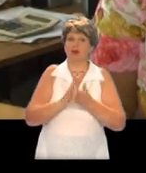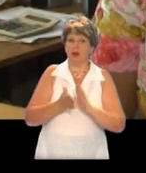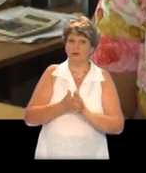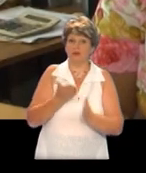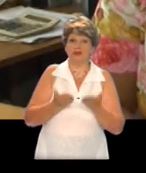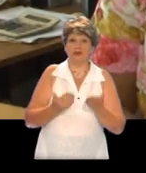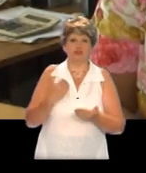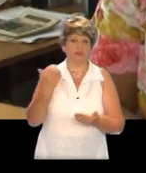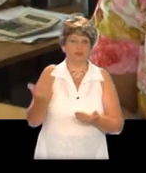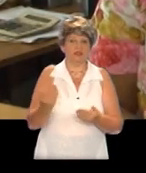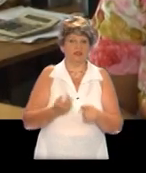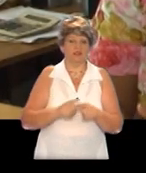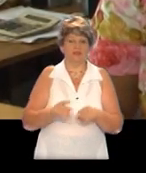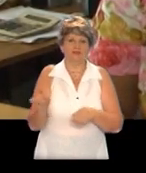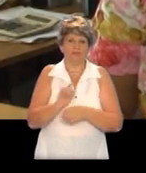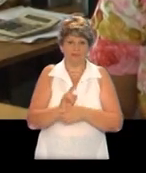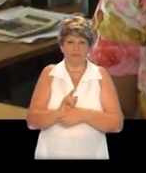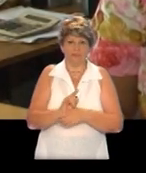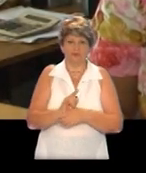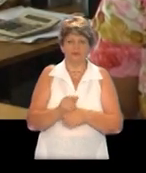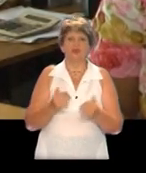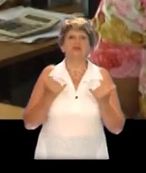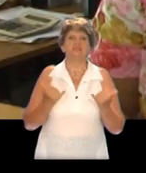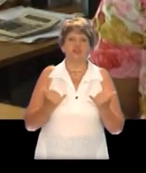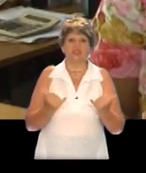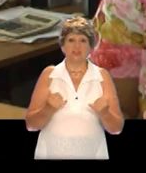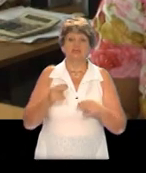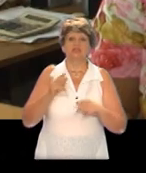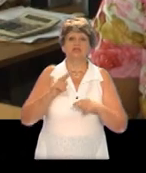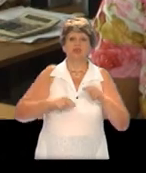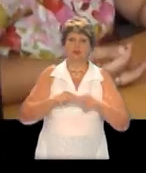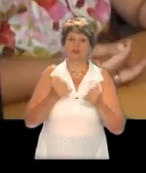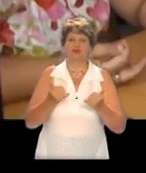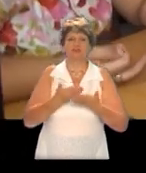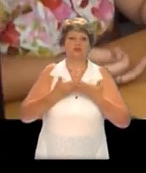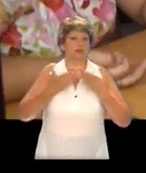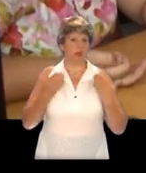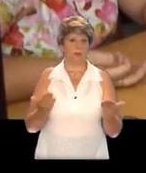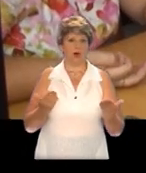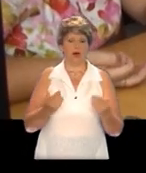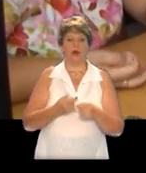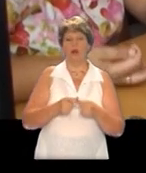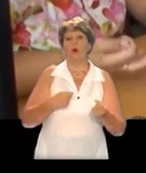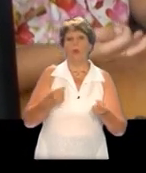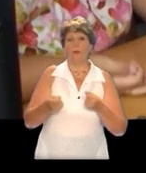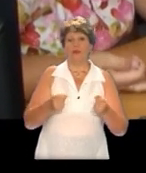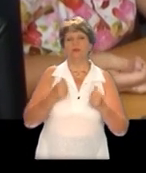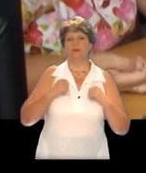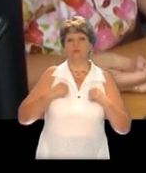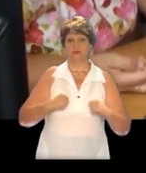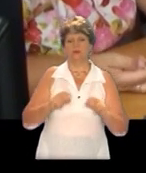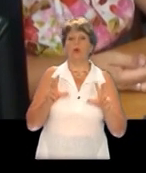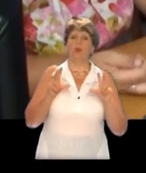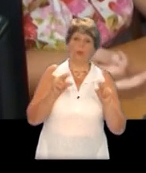податки? Тому у нас на сьогодні як такого підрядника немає. Чиновники зберігають спокій і обіцяють, що